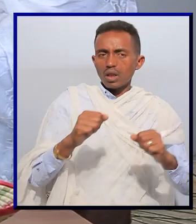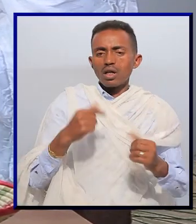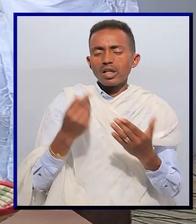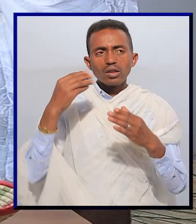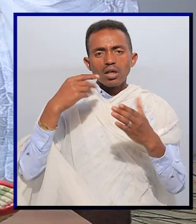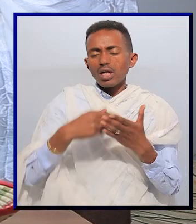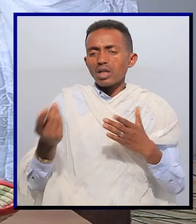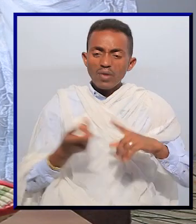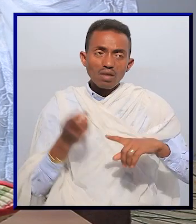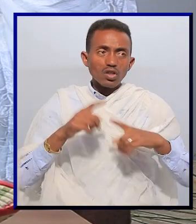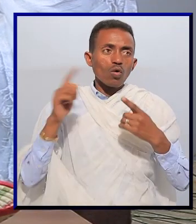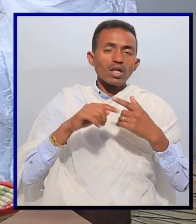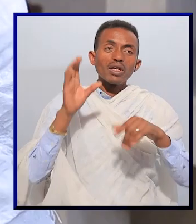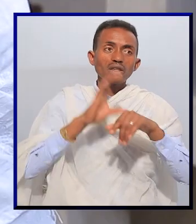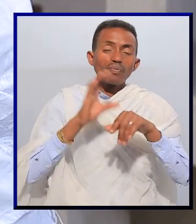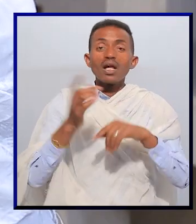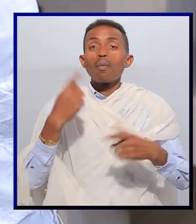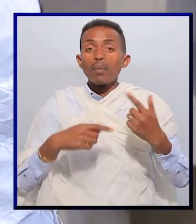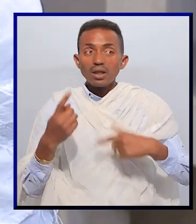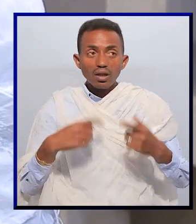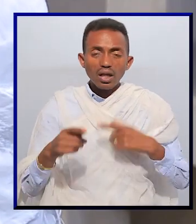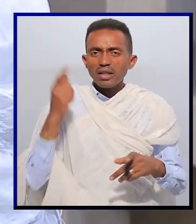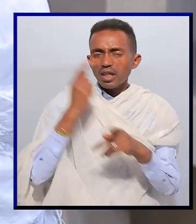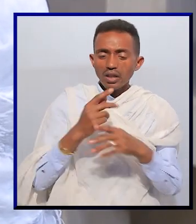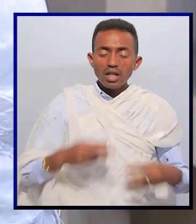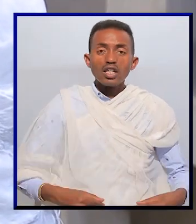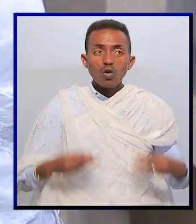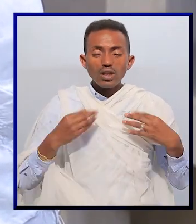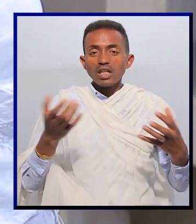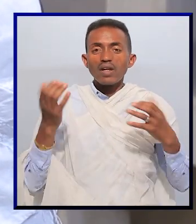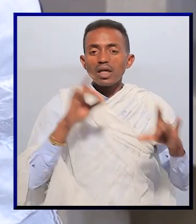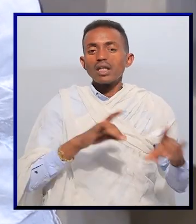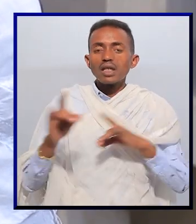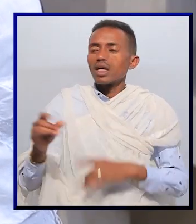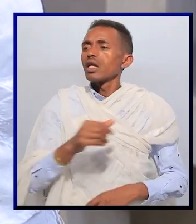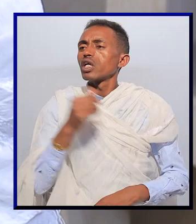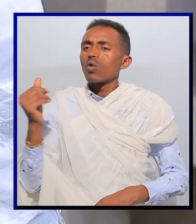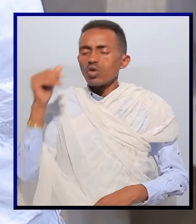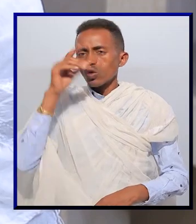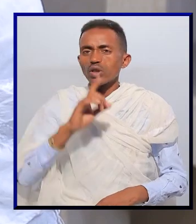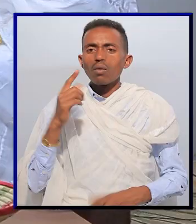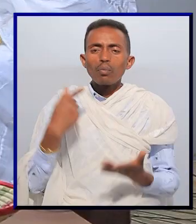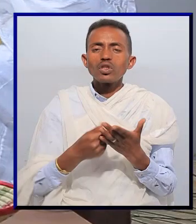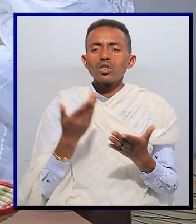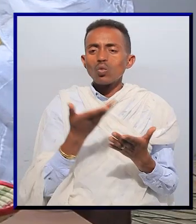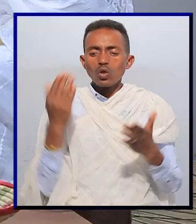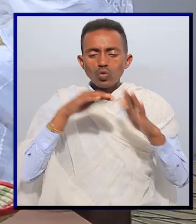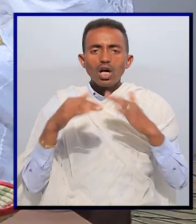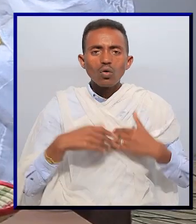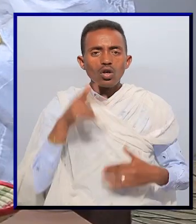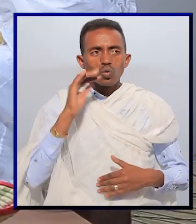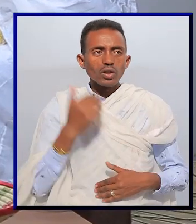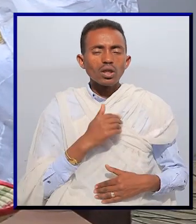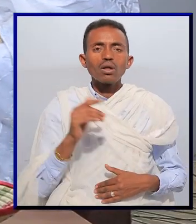የነገረችን። ከዛም ስራዋ ተመልሳ ወደ ቤተክርስቲያን መጣ ትክክለኛ ህይወቷን ትፈልግ ዘንድ ሌሎችም በዚህ ጉዳይ